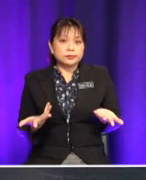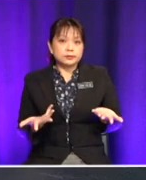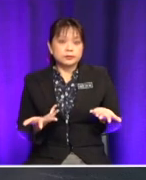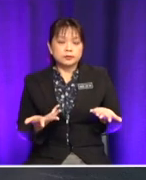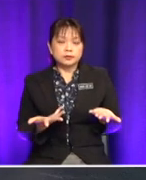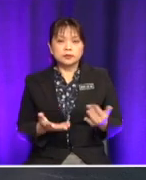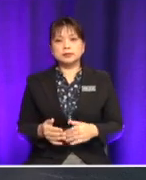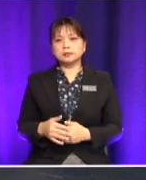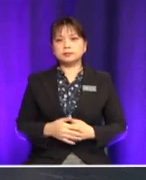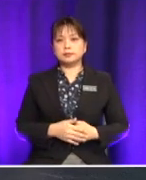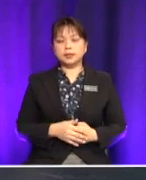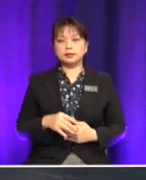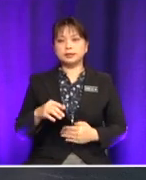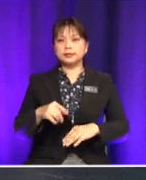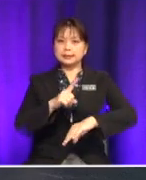ya